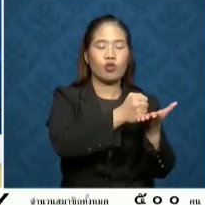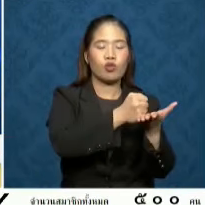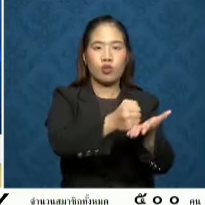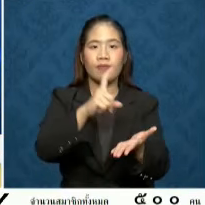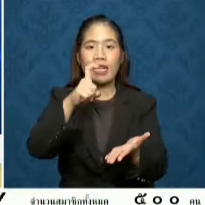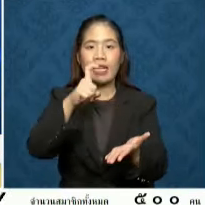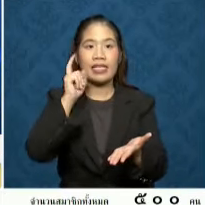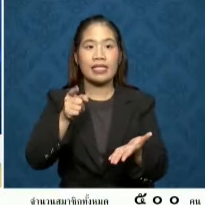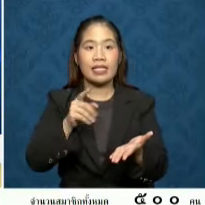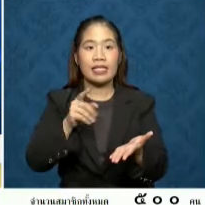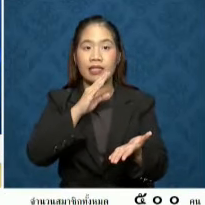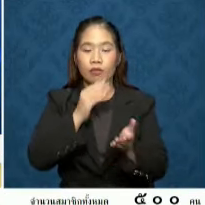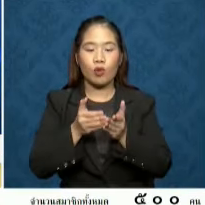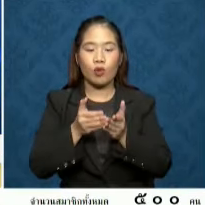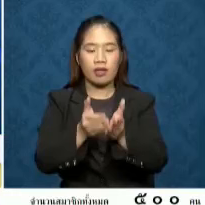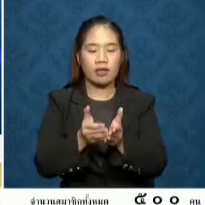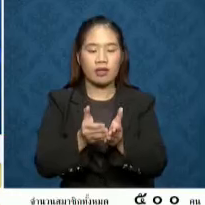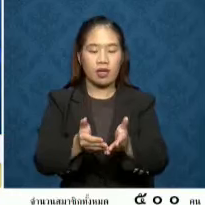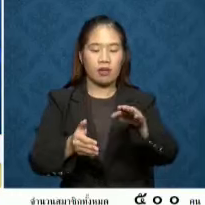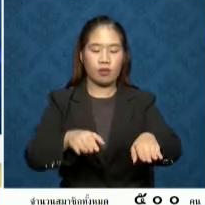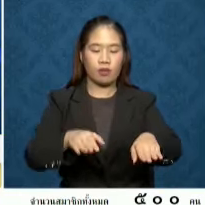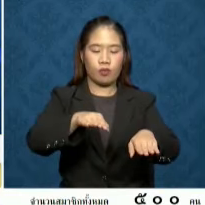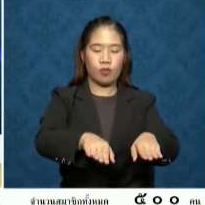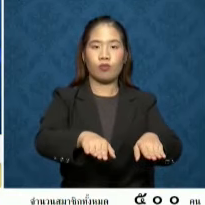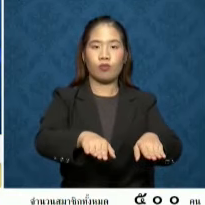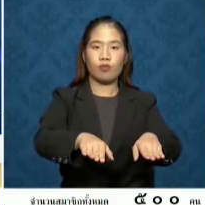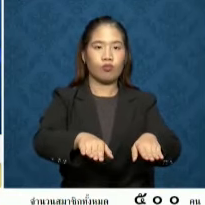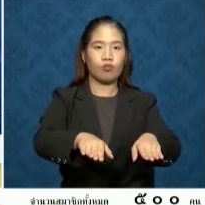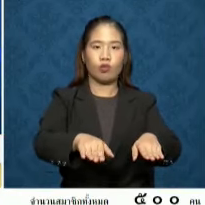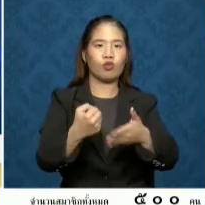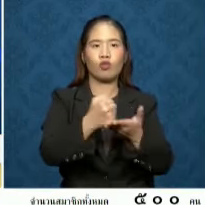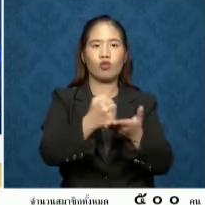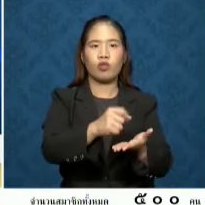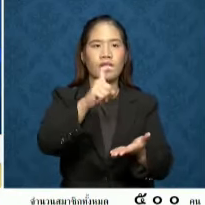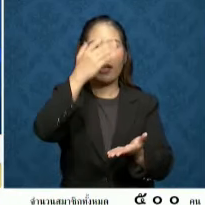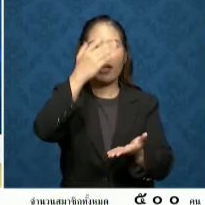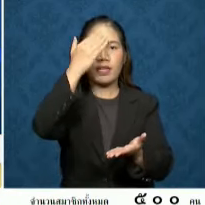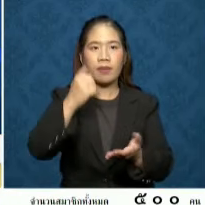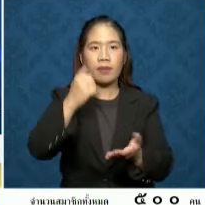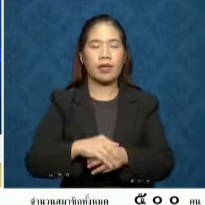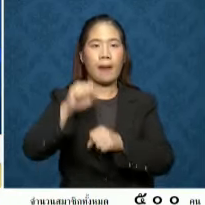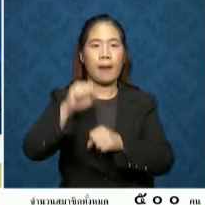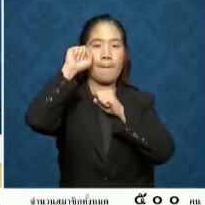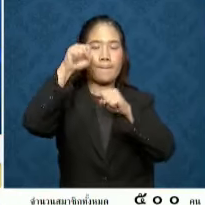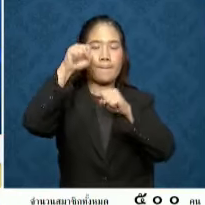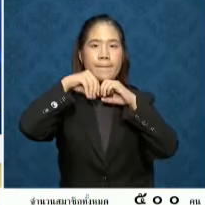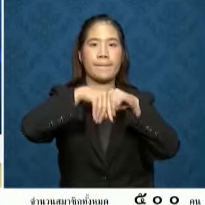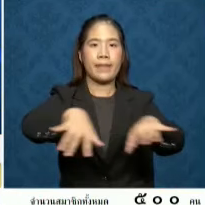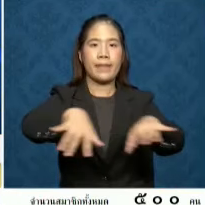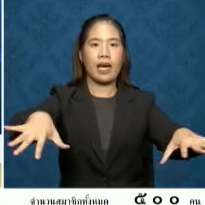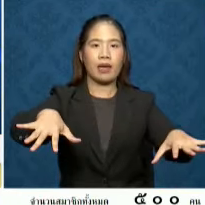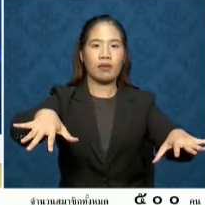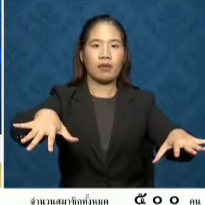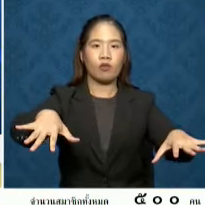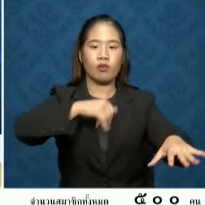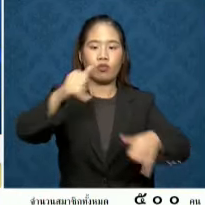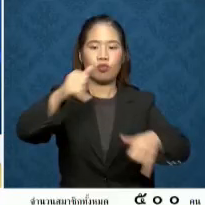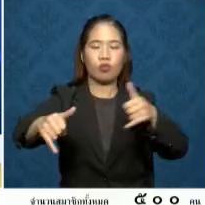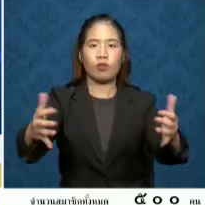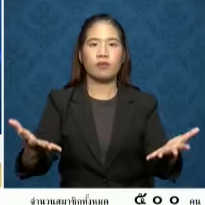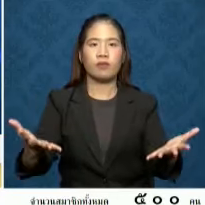คือต่อให้เทียบได้ก็ช่วยลูกเรือไม่ได้เพราะว่าเรือสุโขทัยยังไม่ได้ประกาศสละเรือถ้ายังไม่ประกาศสละเรือจากผู้